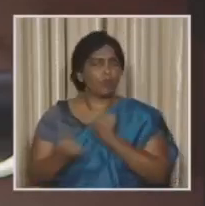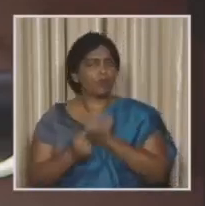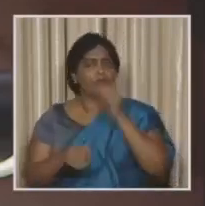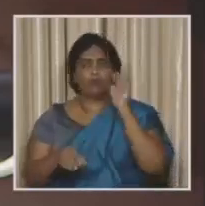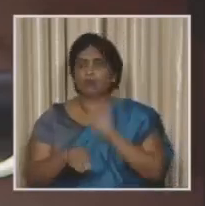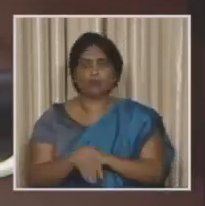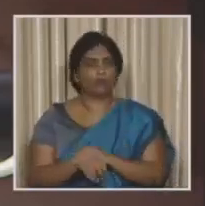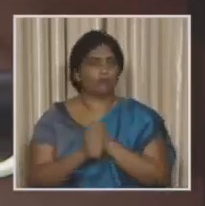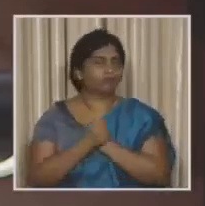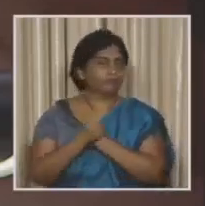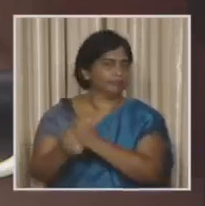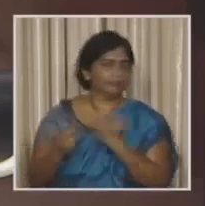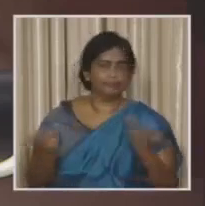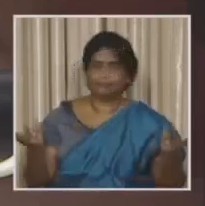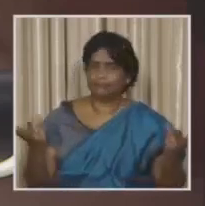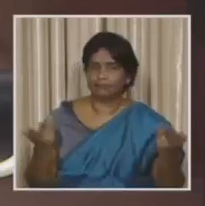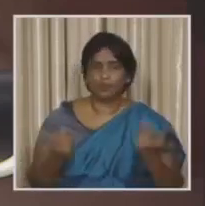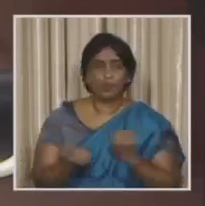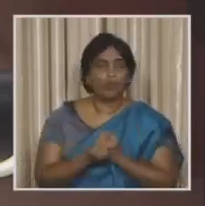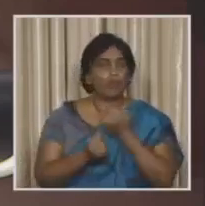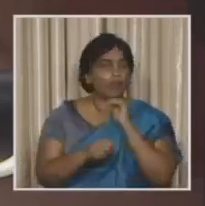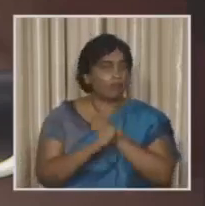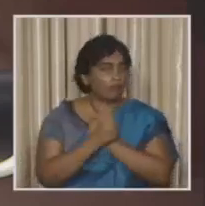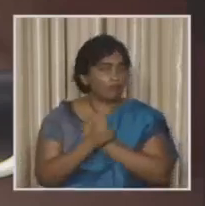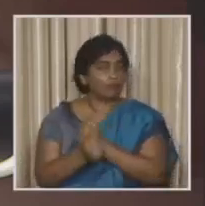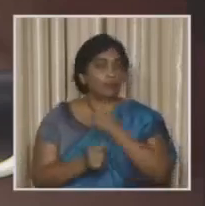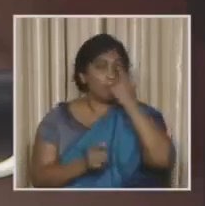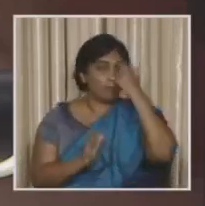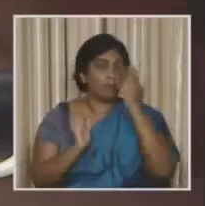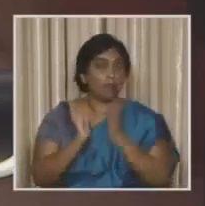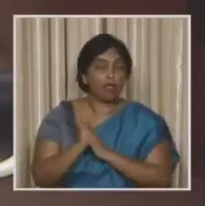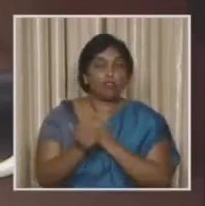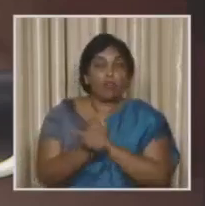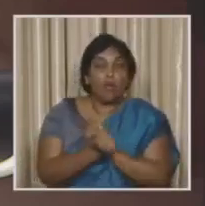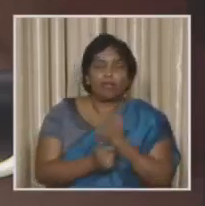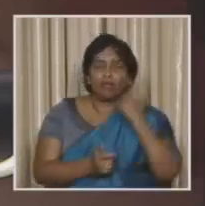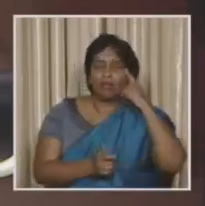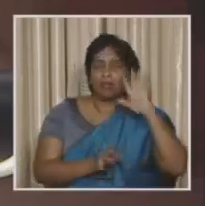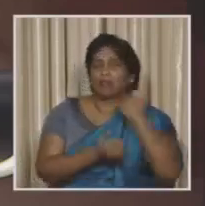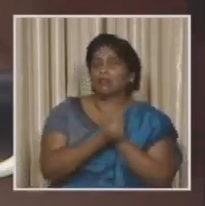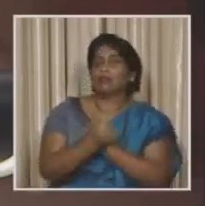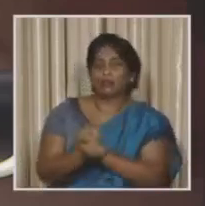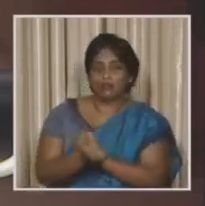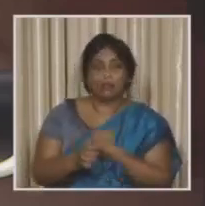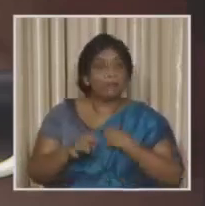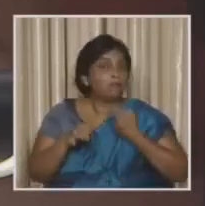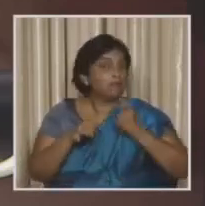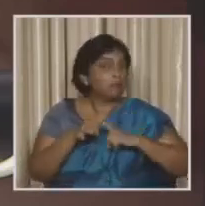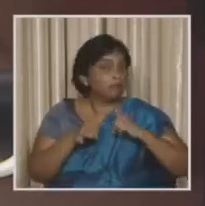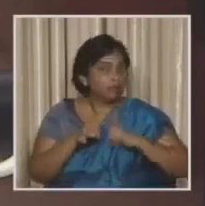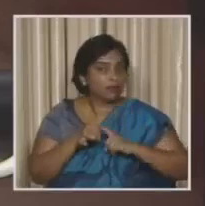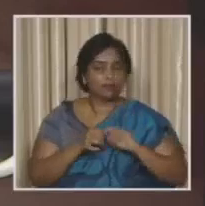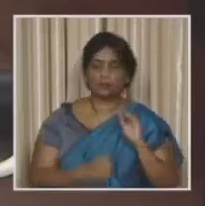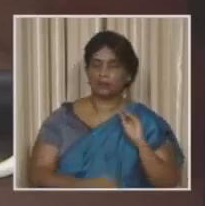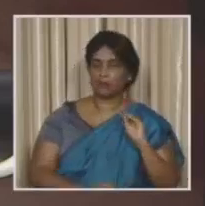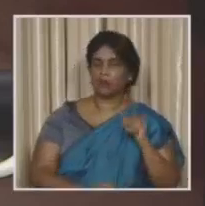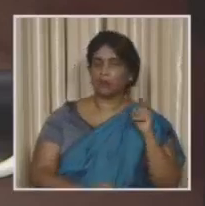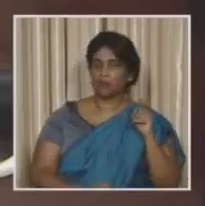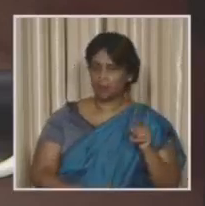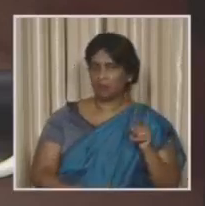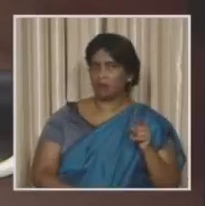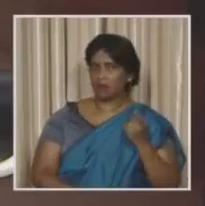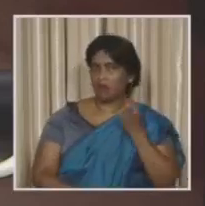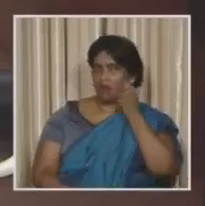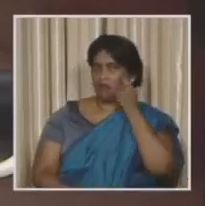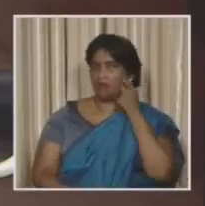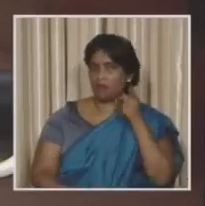සිදුවන්නේ නැහැ. ඔය අත්අඩංගුවට ගැනීම සිදුවන්නේ මාතලේ පොලිසියෙන් අහඹු ලෙස. ඔහුගේ ප්‍රශ්න කිරීමේදී යම් තේරන මොහු ගාව යමක් තිබෙන